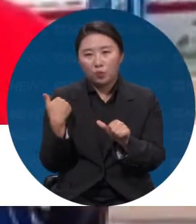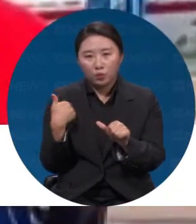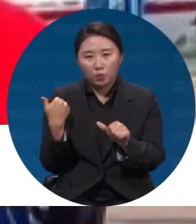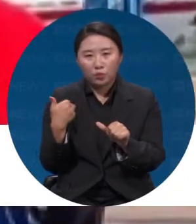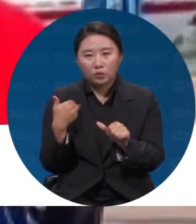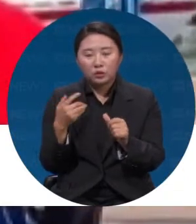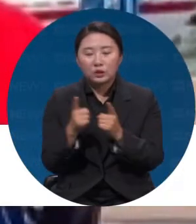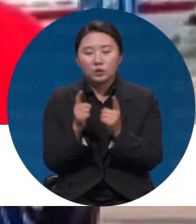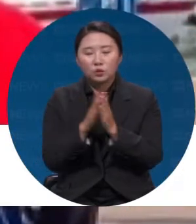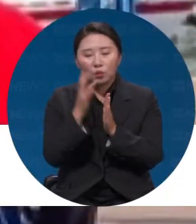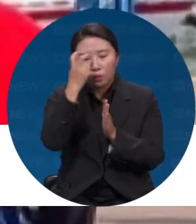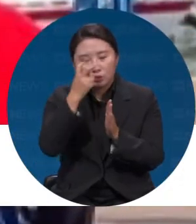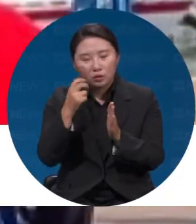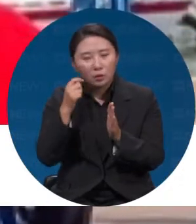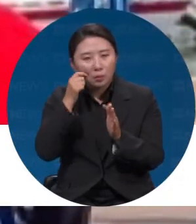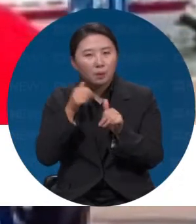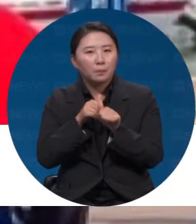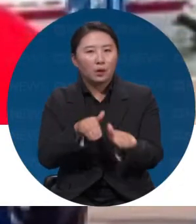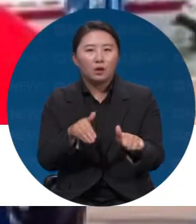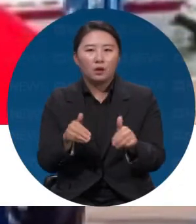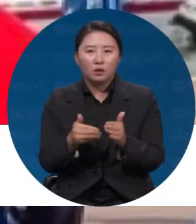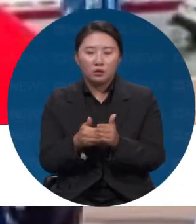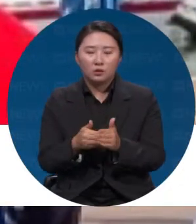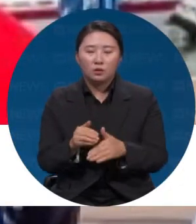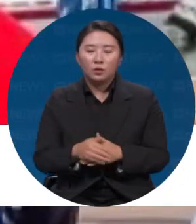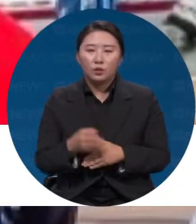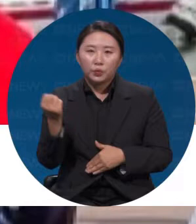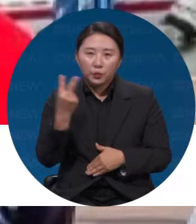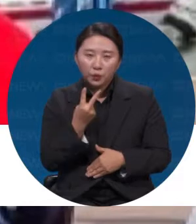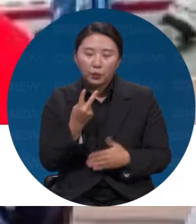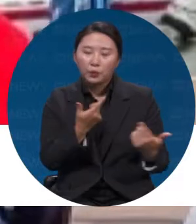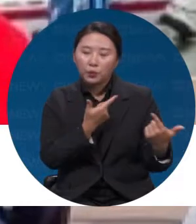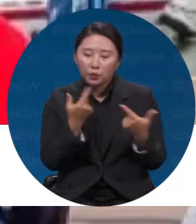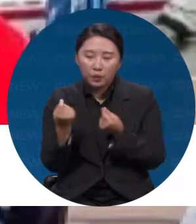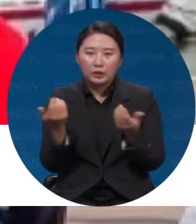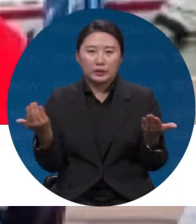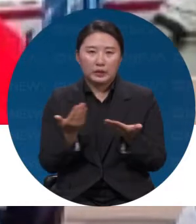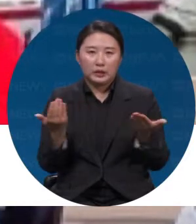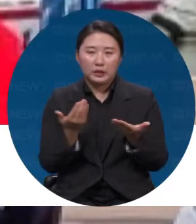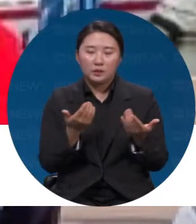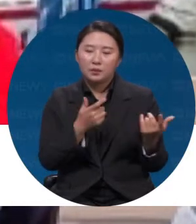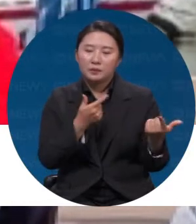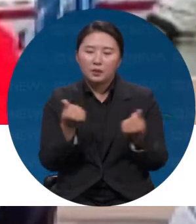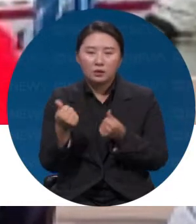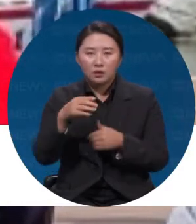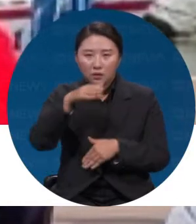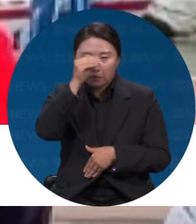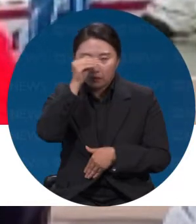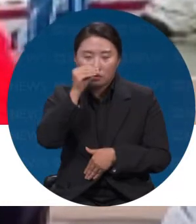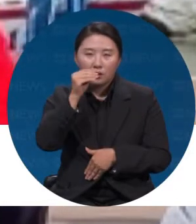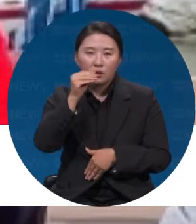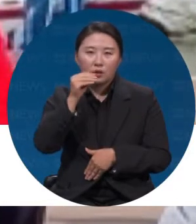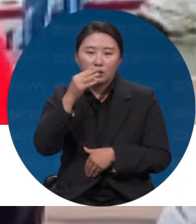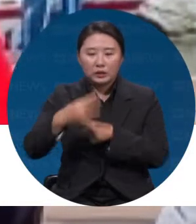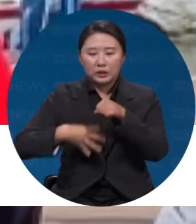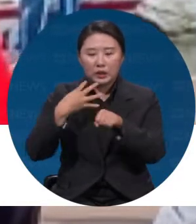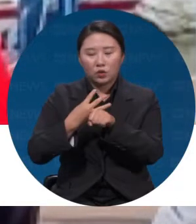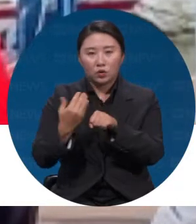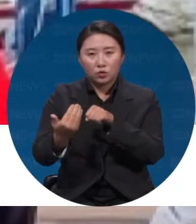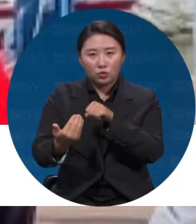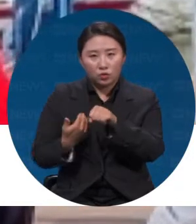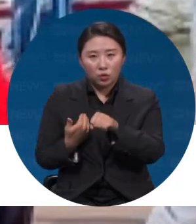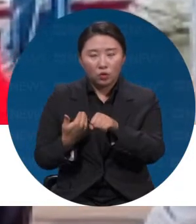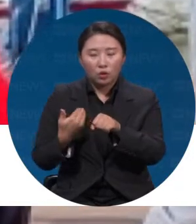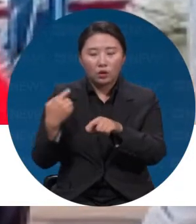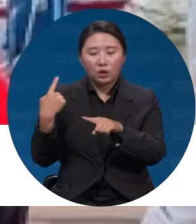실체 싹 없이 학생을 내버려 지잖아요 싸 쪽 똑같은 일이 똑같은 닮은꼴이 어 그 당시에 4년 지난